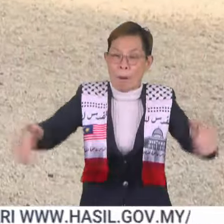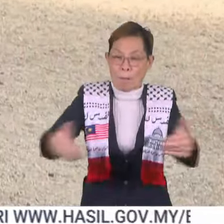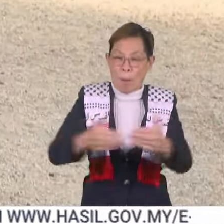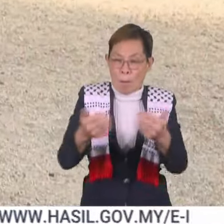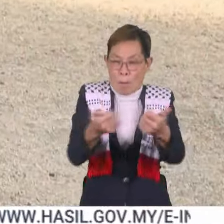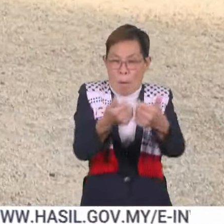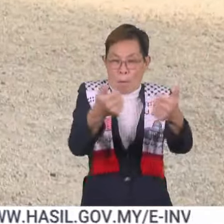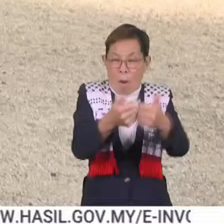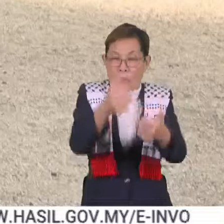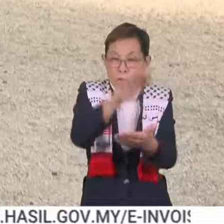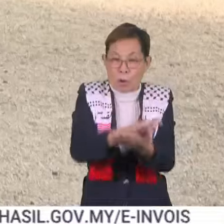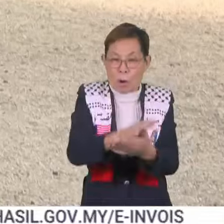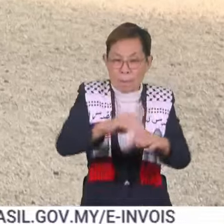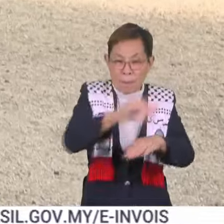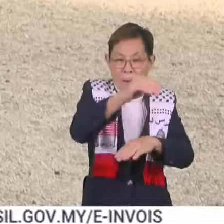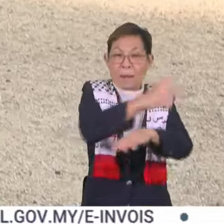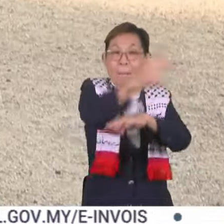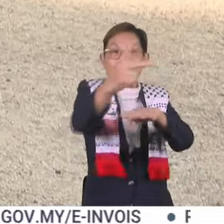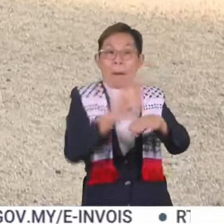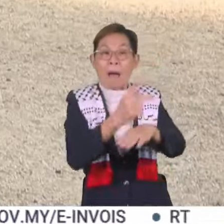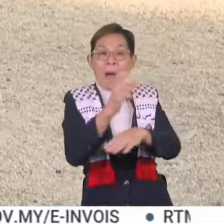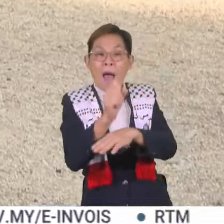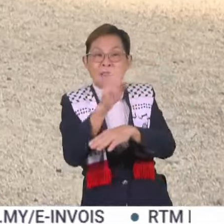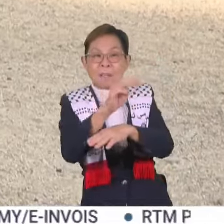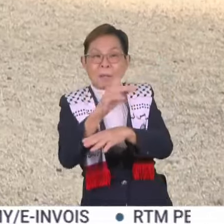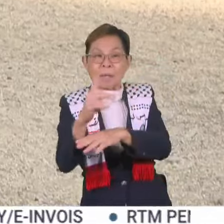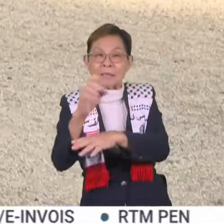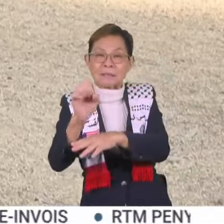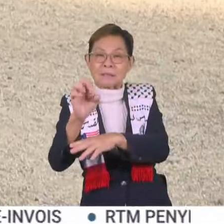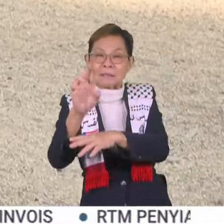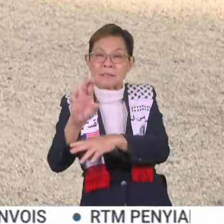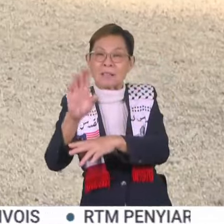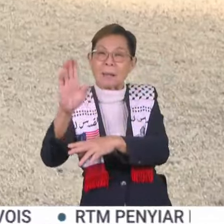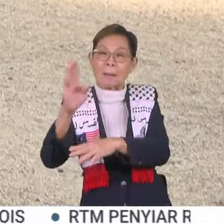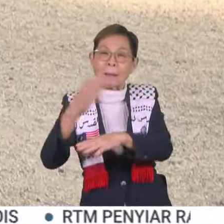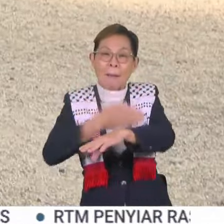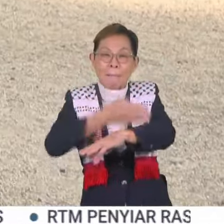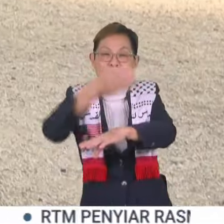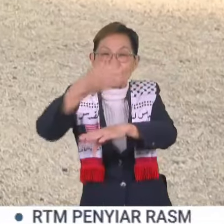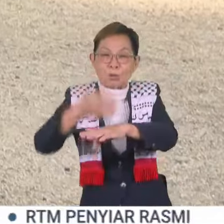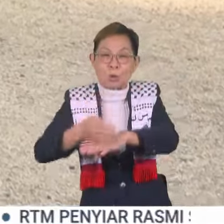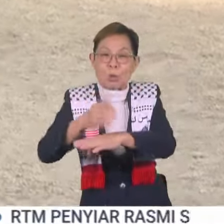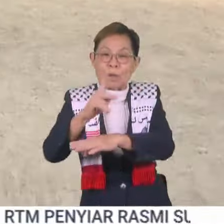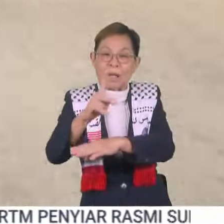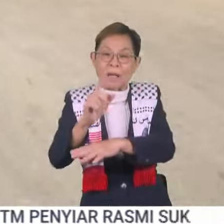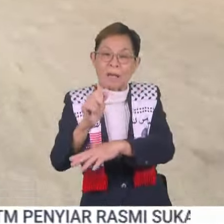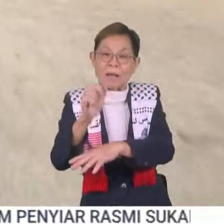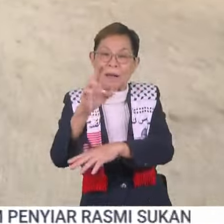penutupan kejohanan di Sekolah Menengah Kebangsaan SMK Seri Bentong Berhad Karak, Pahang.